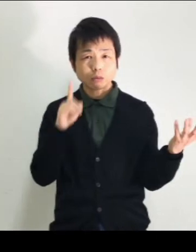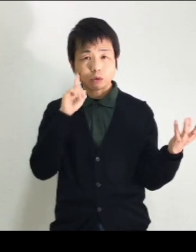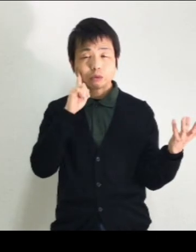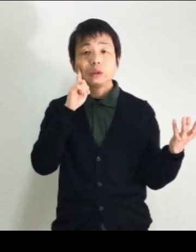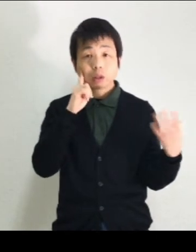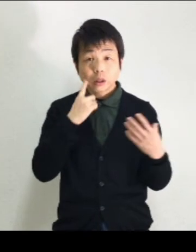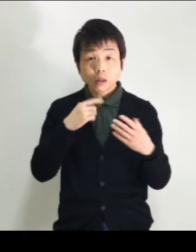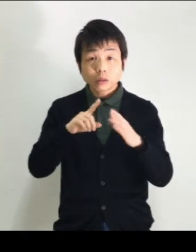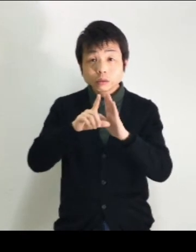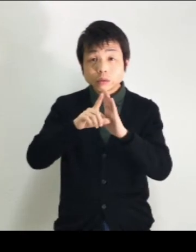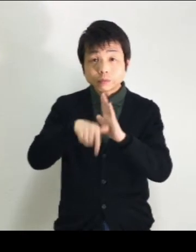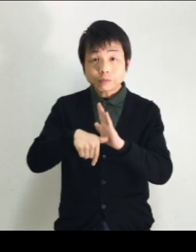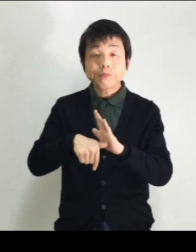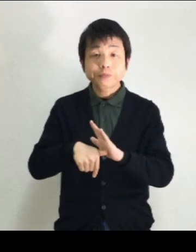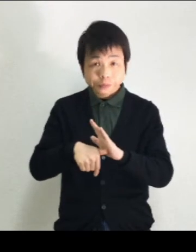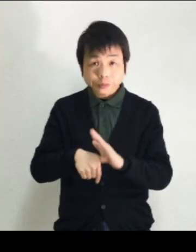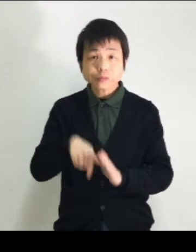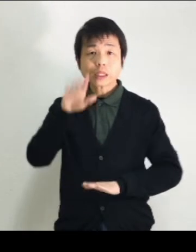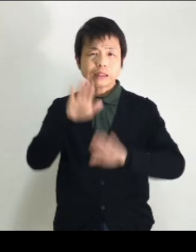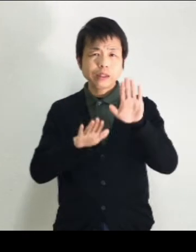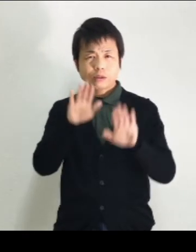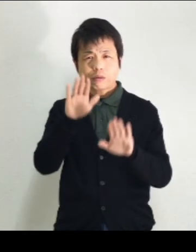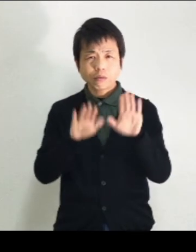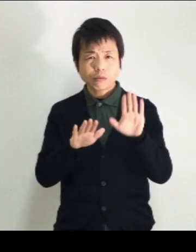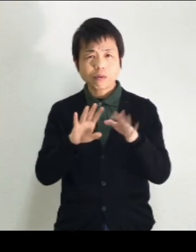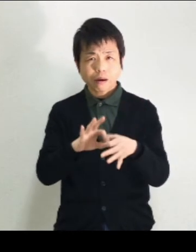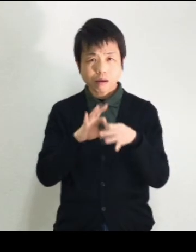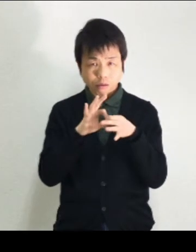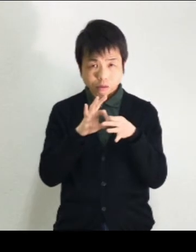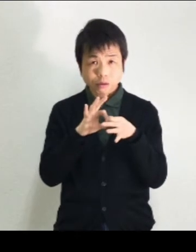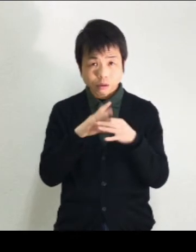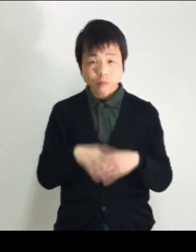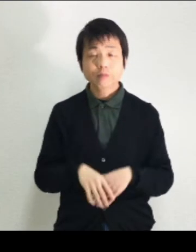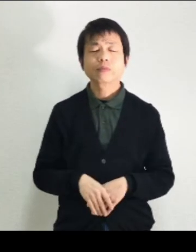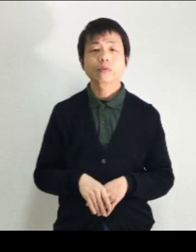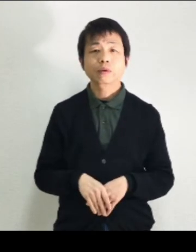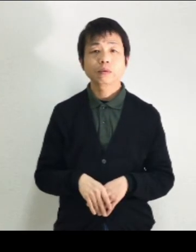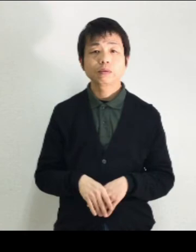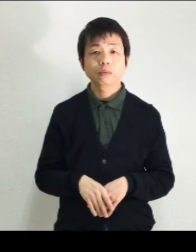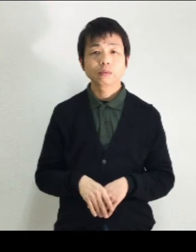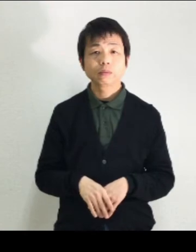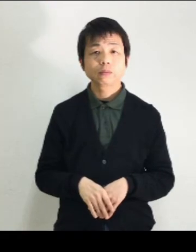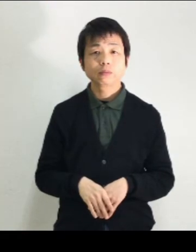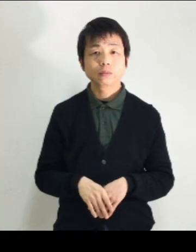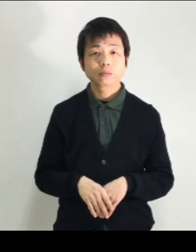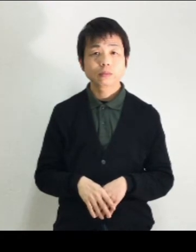ども、そんな、実情だからこそ、